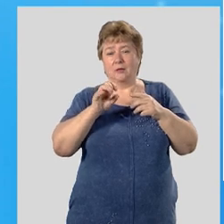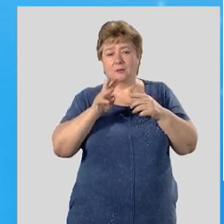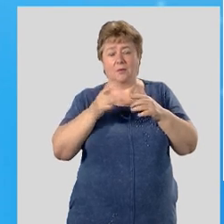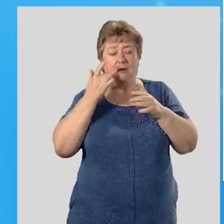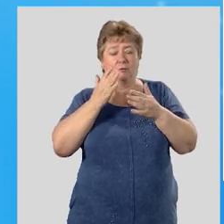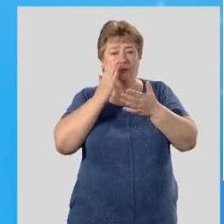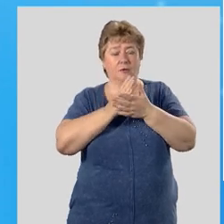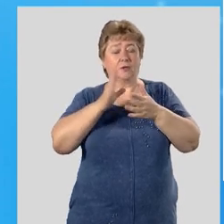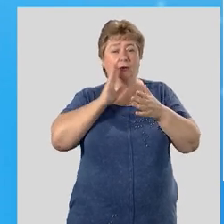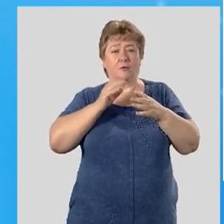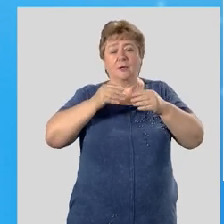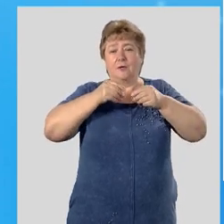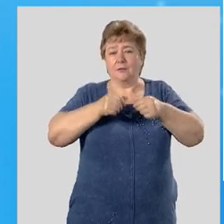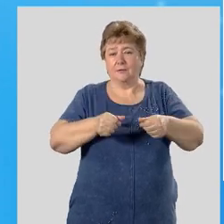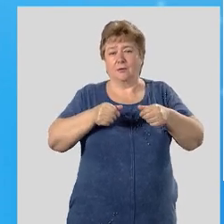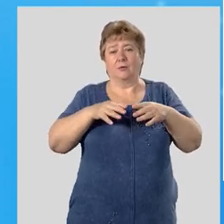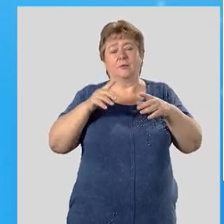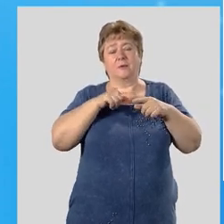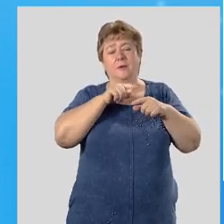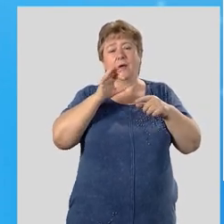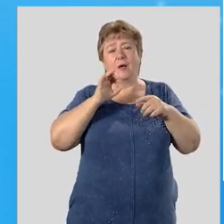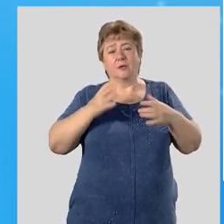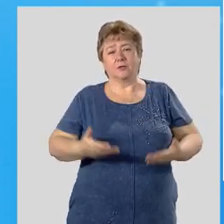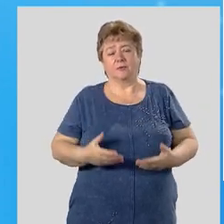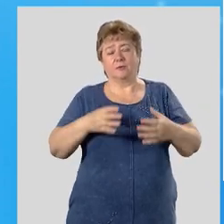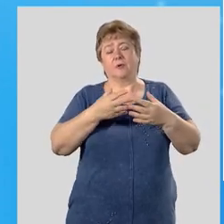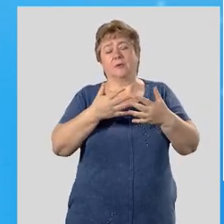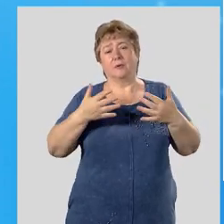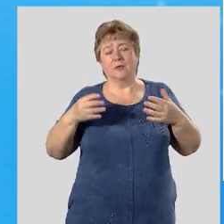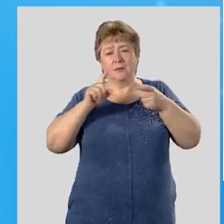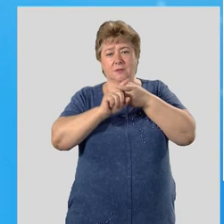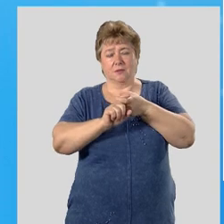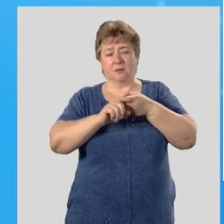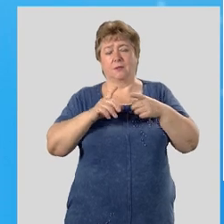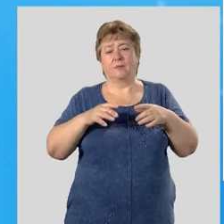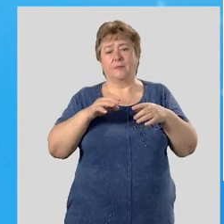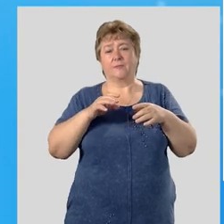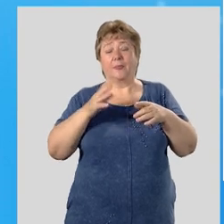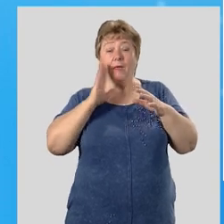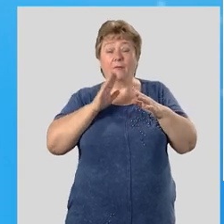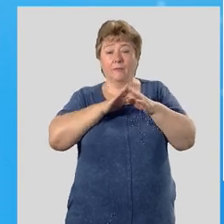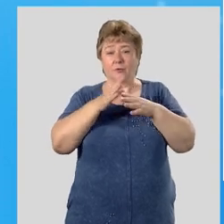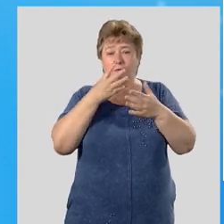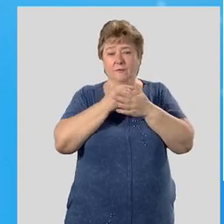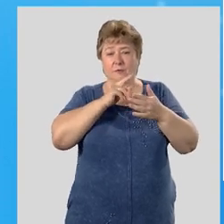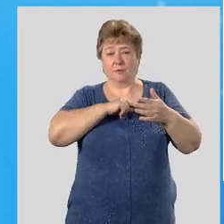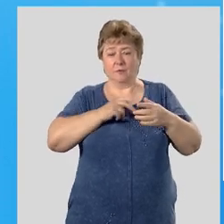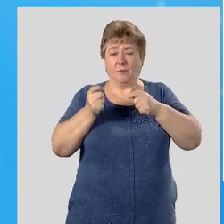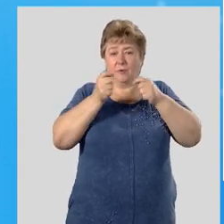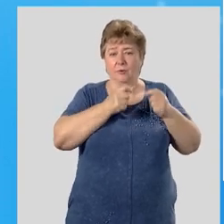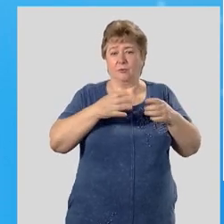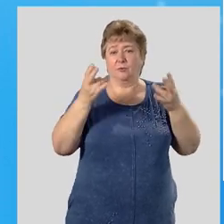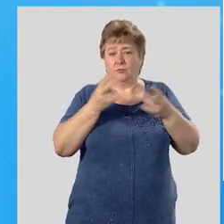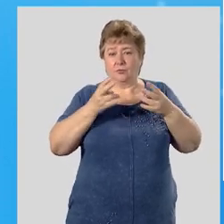и представляет собой воду с растворенными в ней органическими и минеральными соединениями. Вода, выполнившая свою функцию переноса